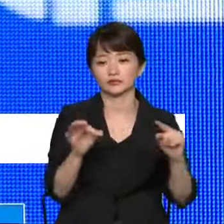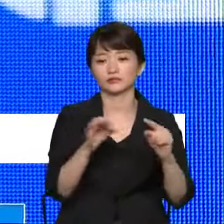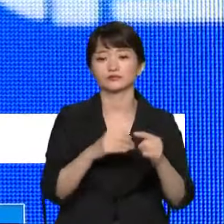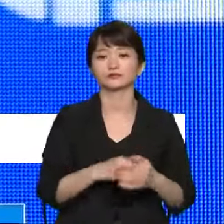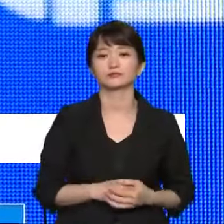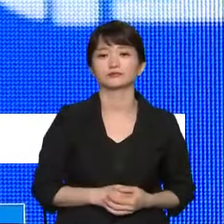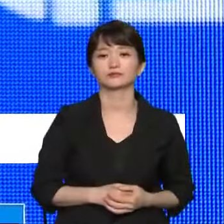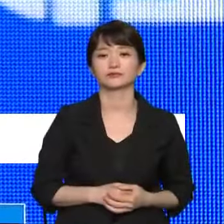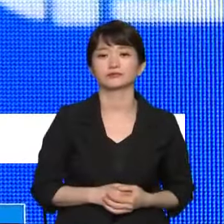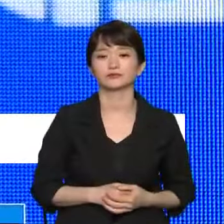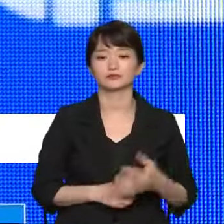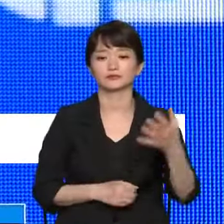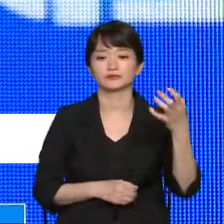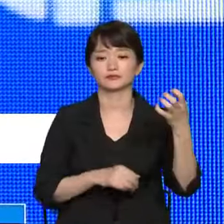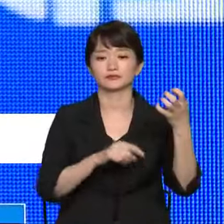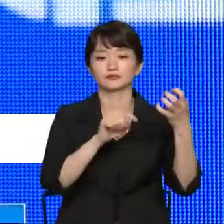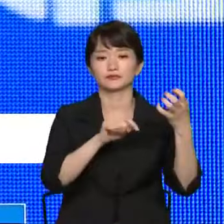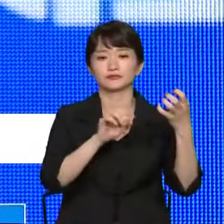득표율